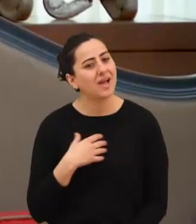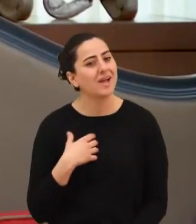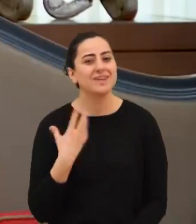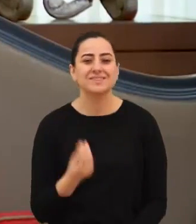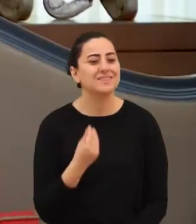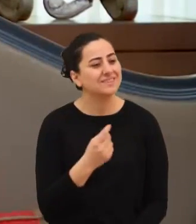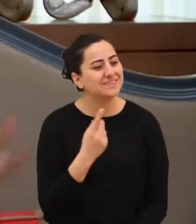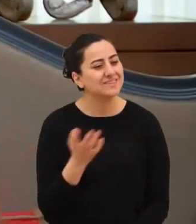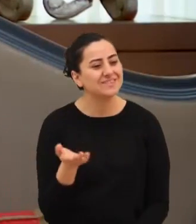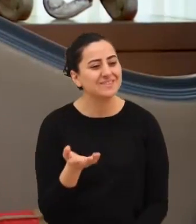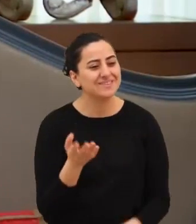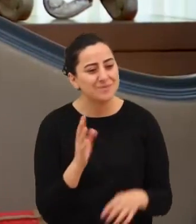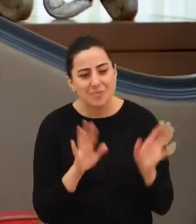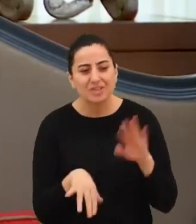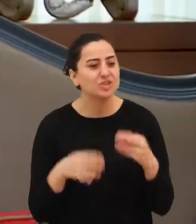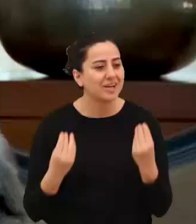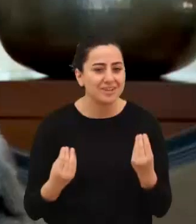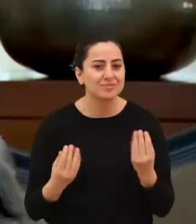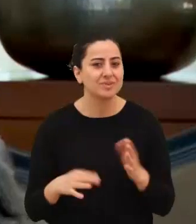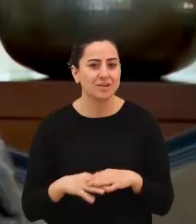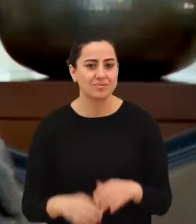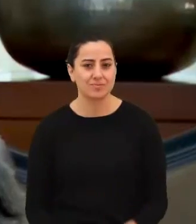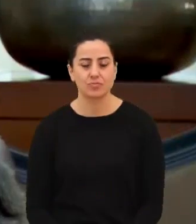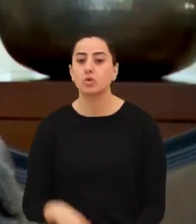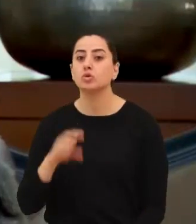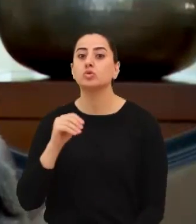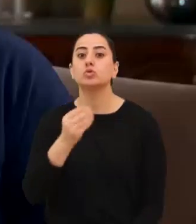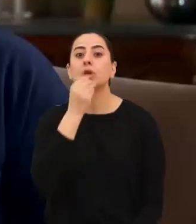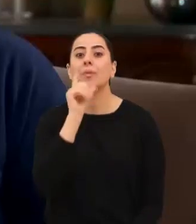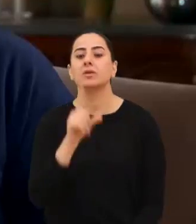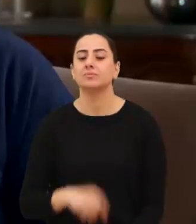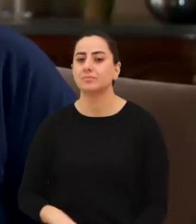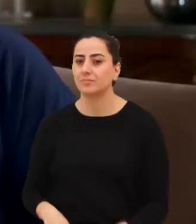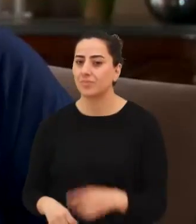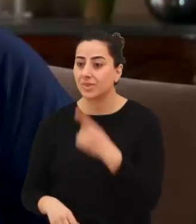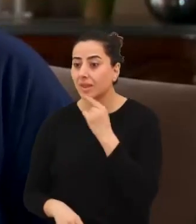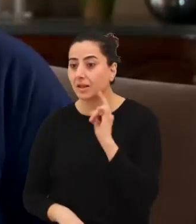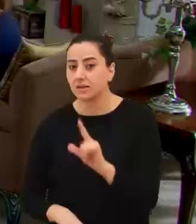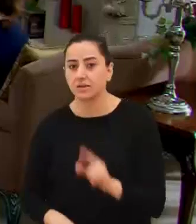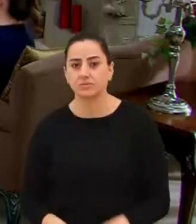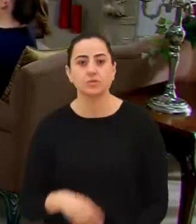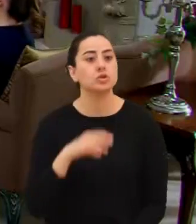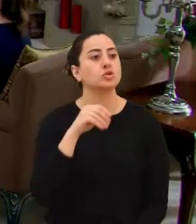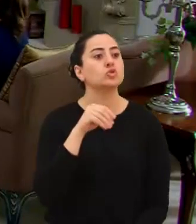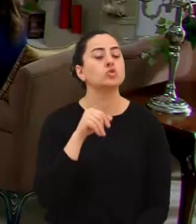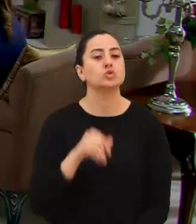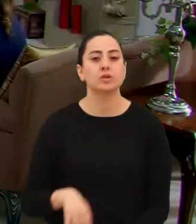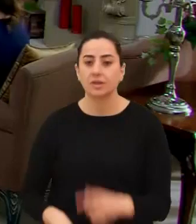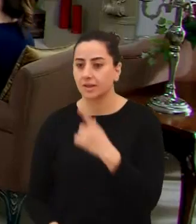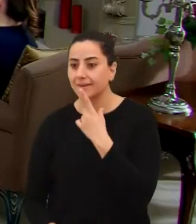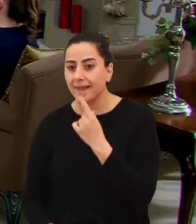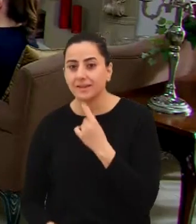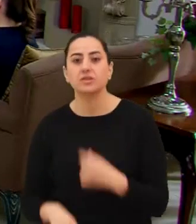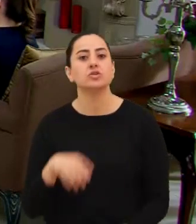daha nasılsınız? Neler var neler yok? Tuzlu yemesi lazım efendim. Serpil Hanım, tatlı yemesi lazım. Tuzlu. Tatlı